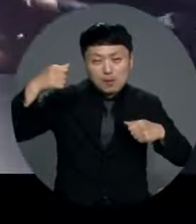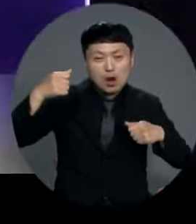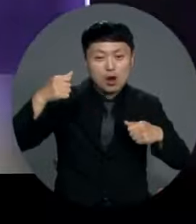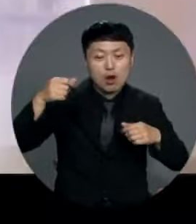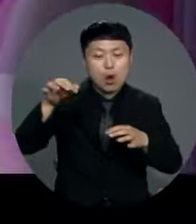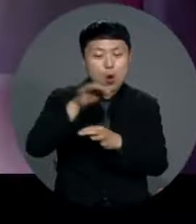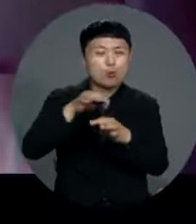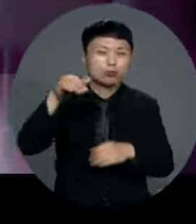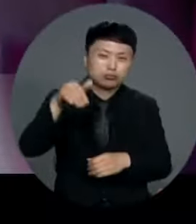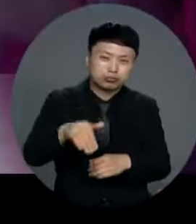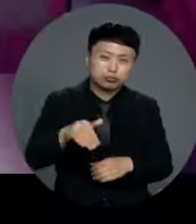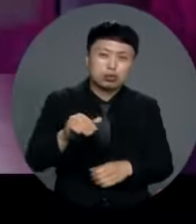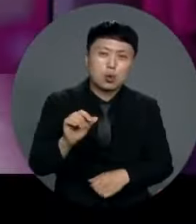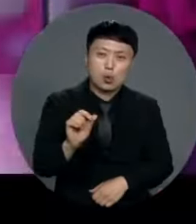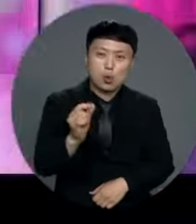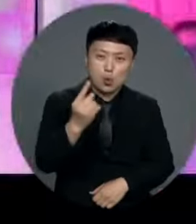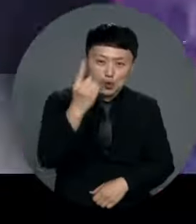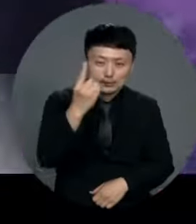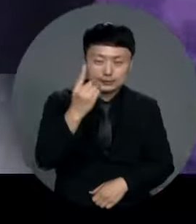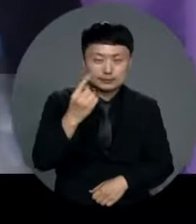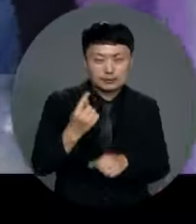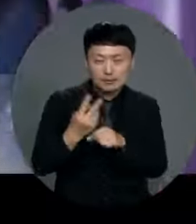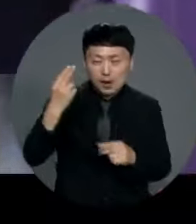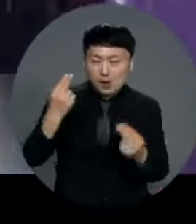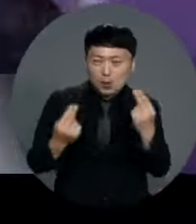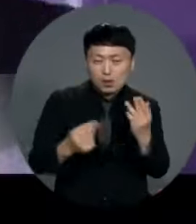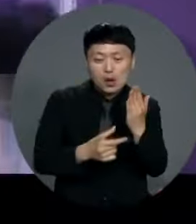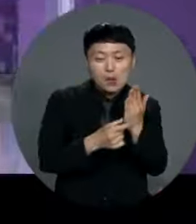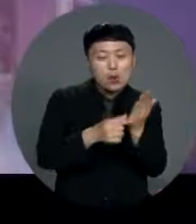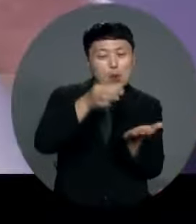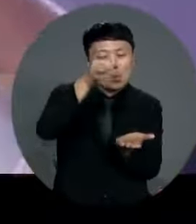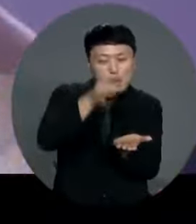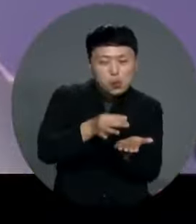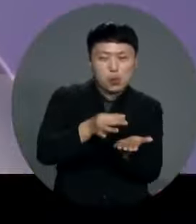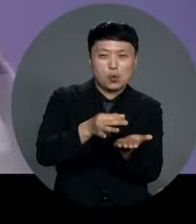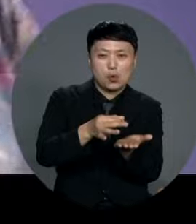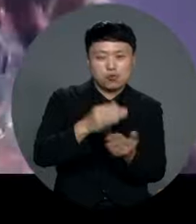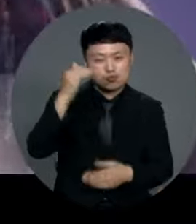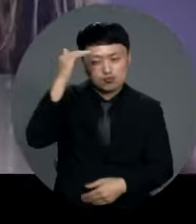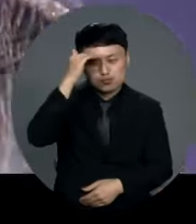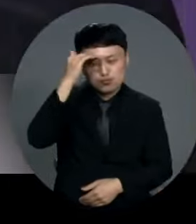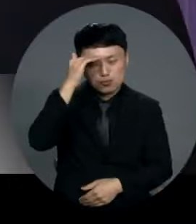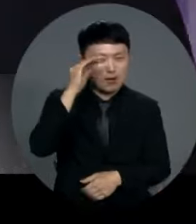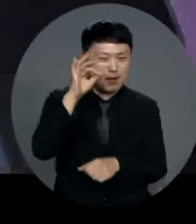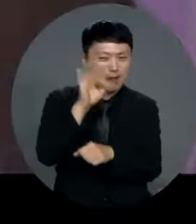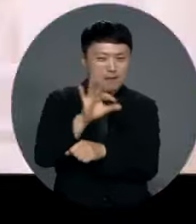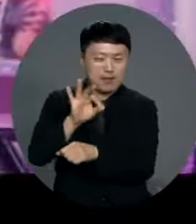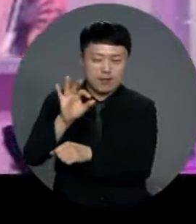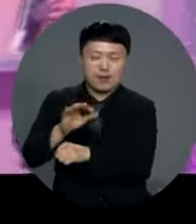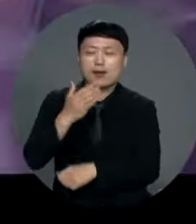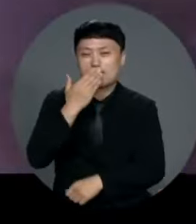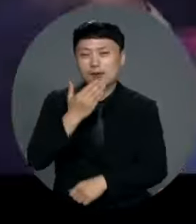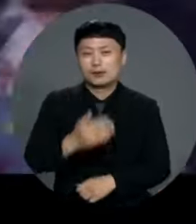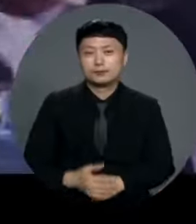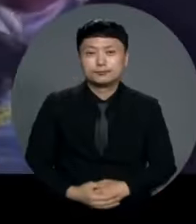등을 감안해서 예년에 비해 티켓값을 많이 내려 더 많은 시민이 뮤지컬을 감상할 수 있게